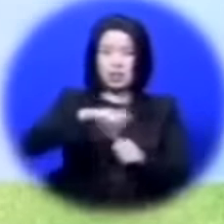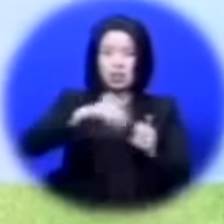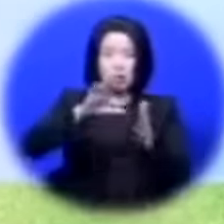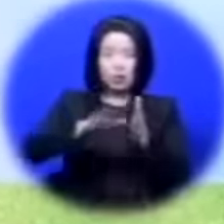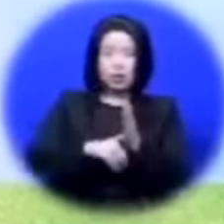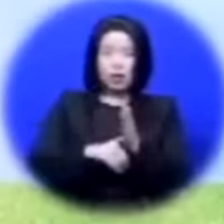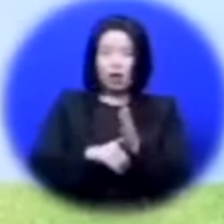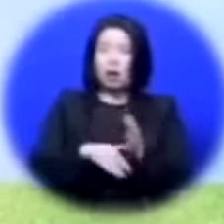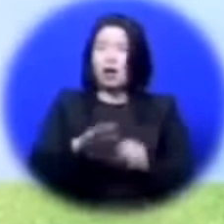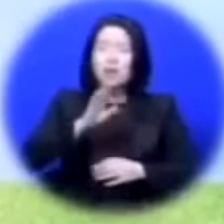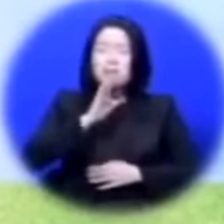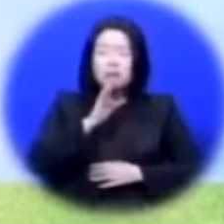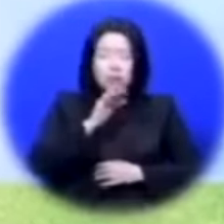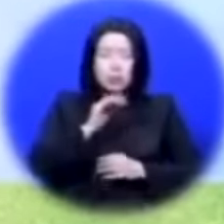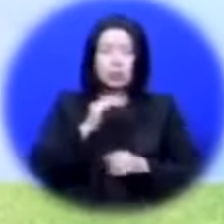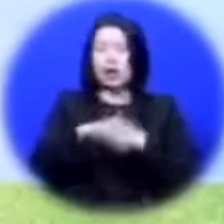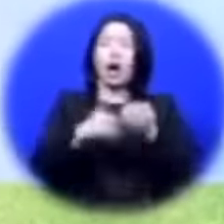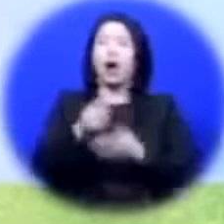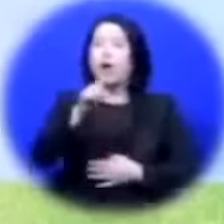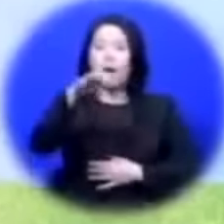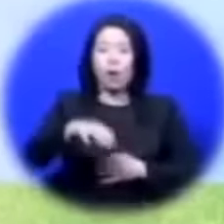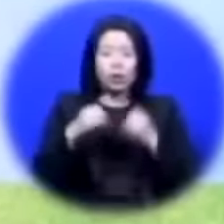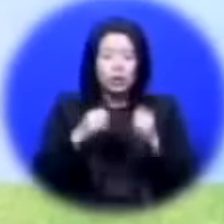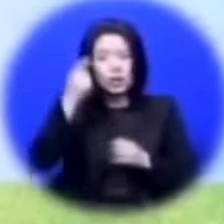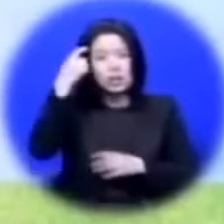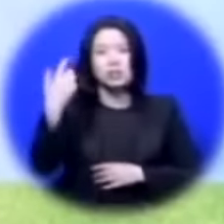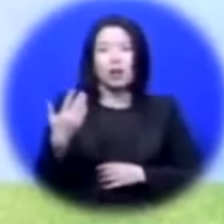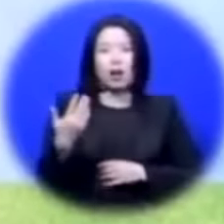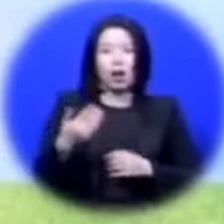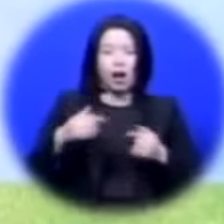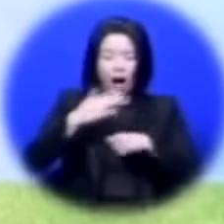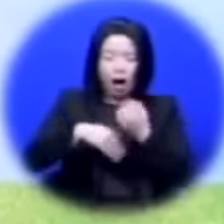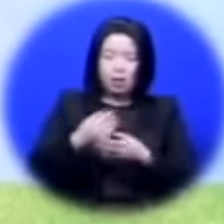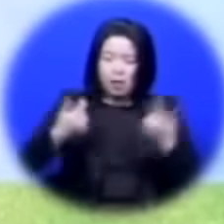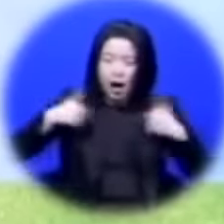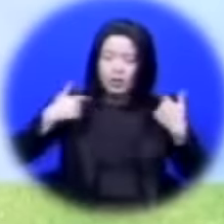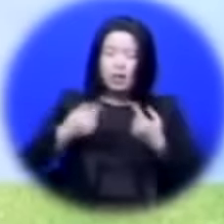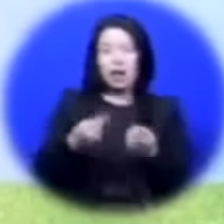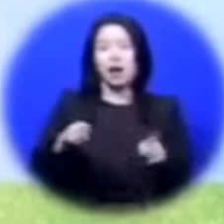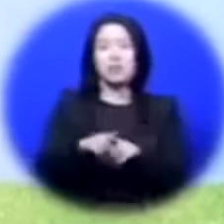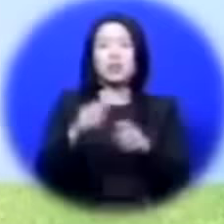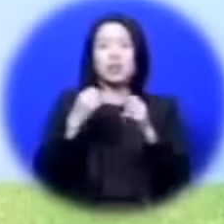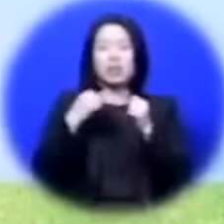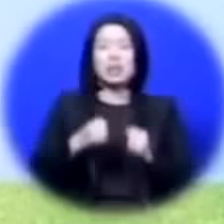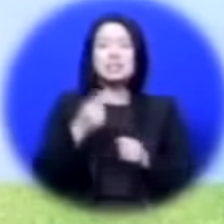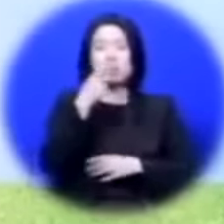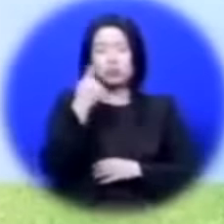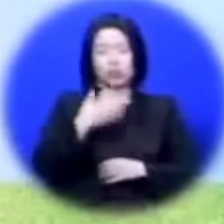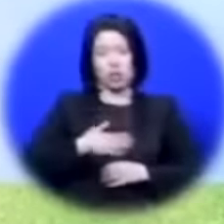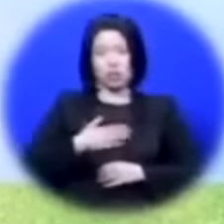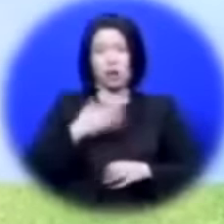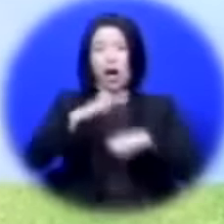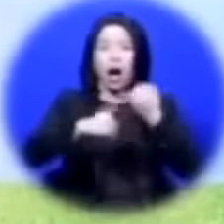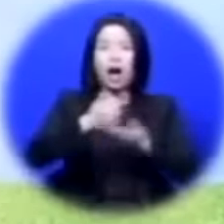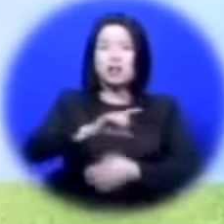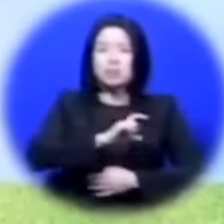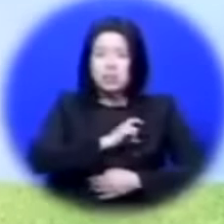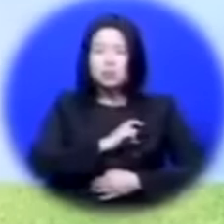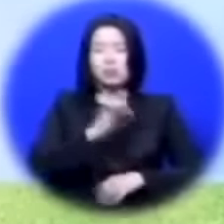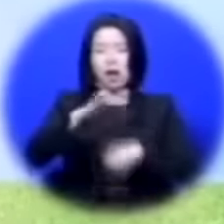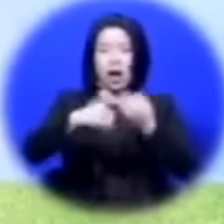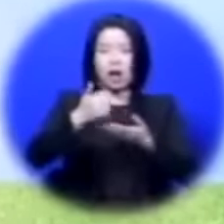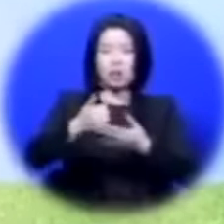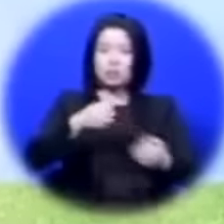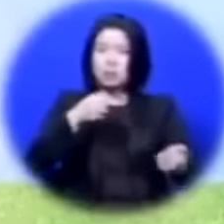비로소 하나님 어디 계시냐 하나님은 늘 같이 계신 줄 알았어요 하나님의 이름으로 하나님이 약속하신